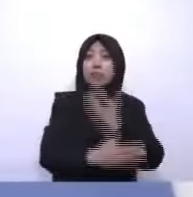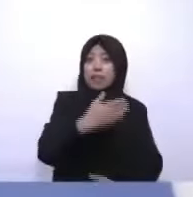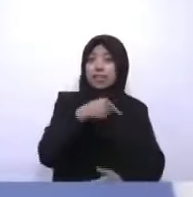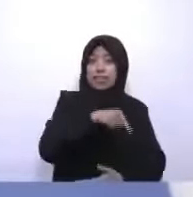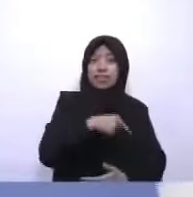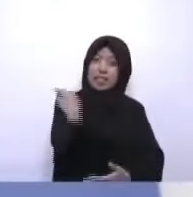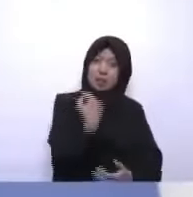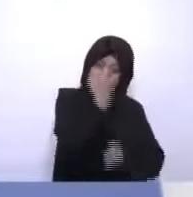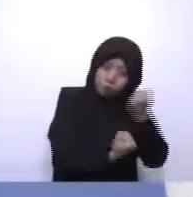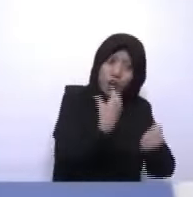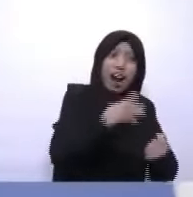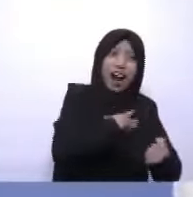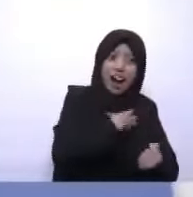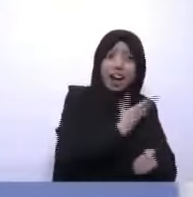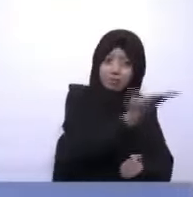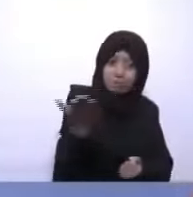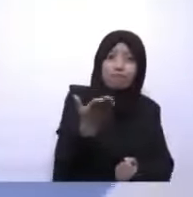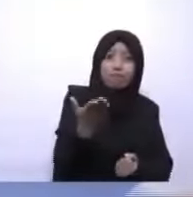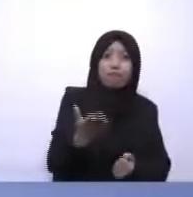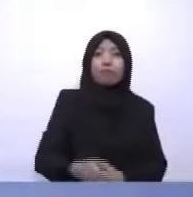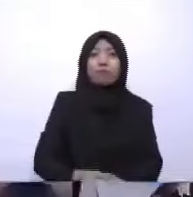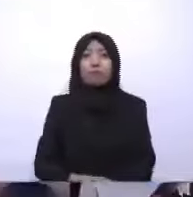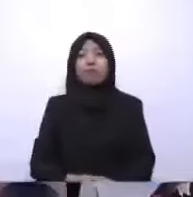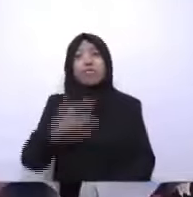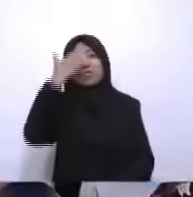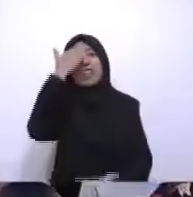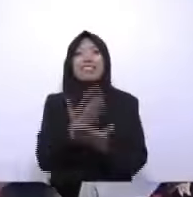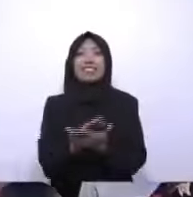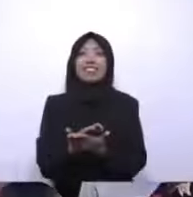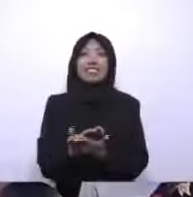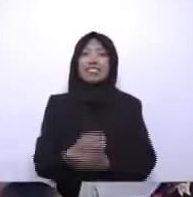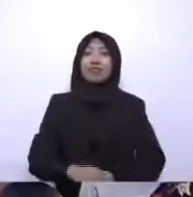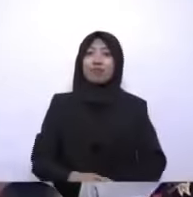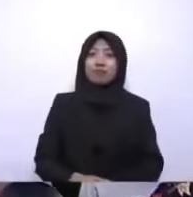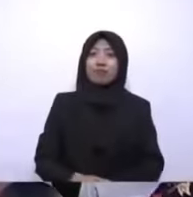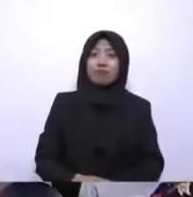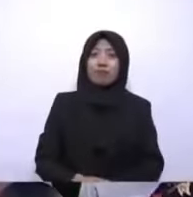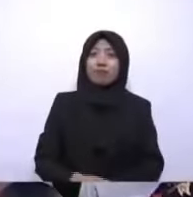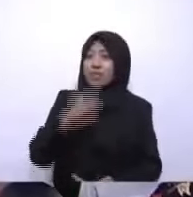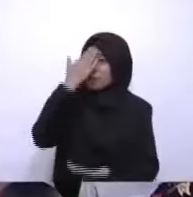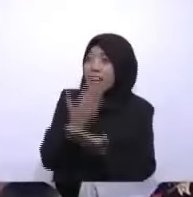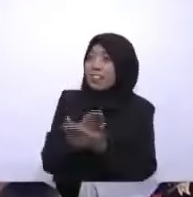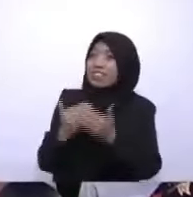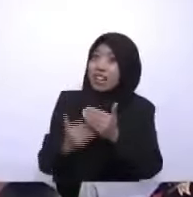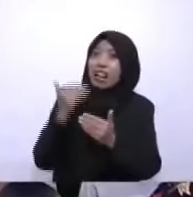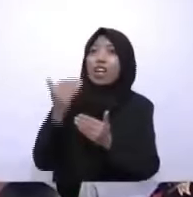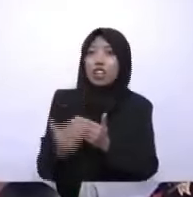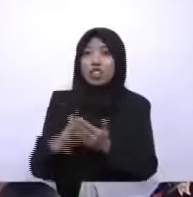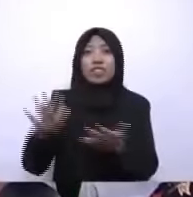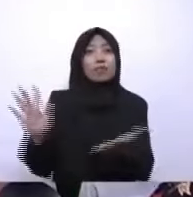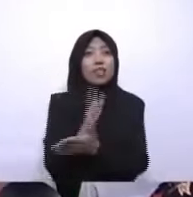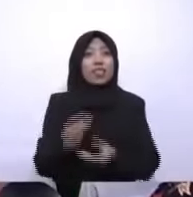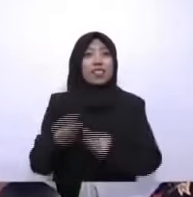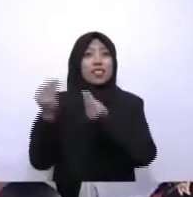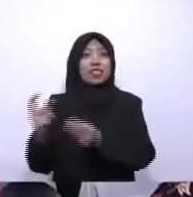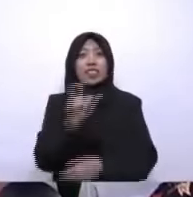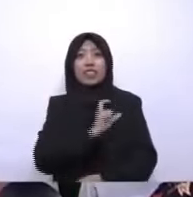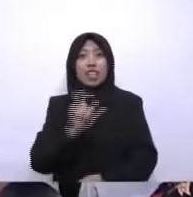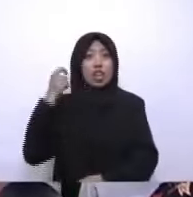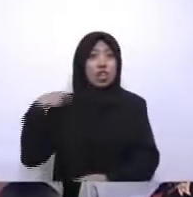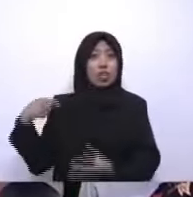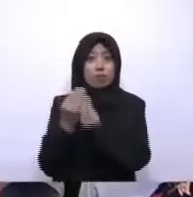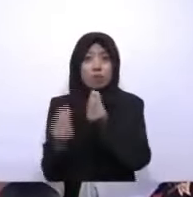akan berjuangkan hak Anda sebaik-baiknya. Baik, terima kasih. Terima kasih. Berikutnya kami berikan kesempatan untuk Cawagup